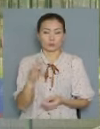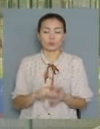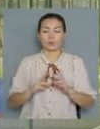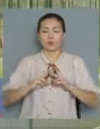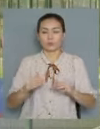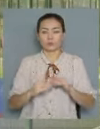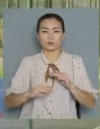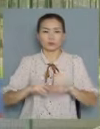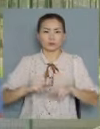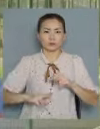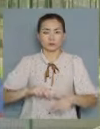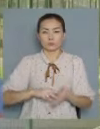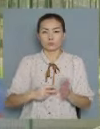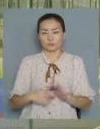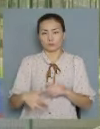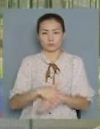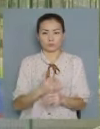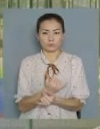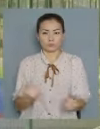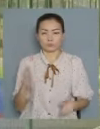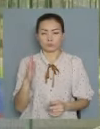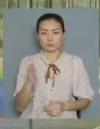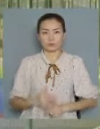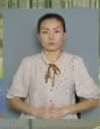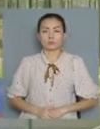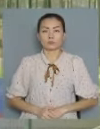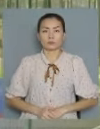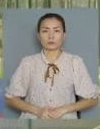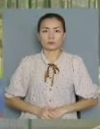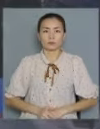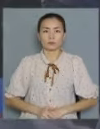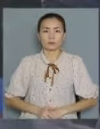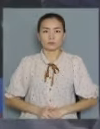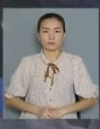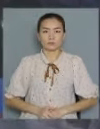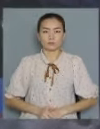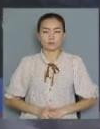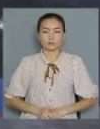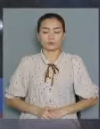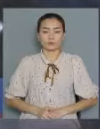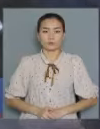осындай алаңдар халыққа тұрғындарға пайдалануға берілді. Осы